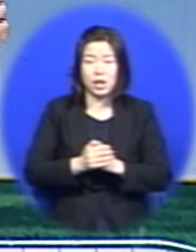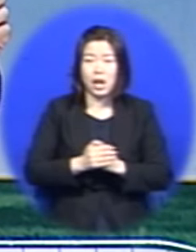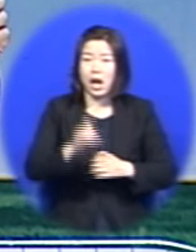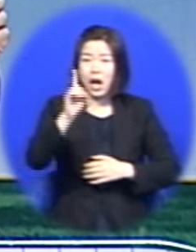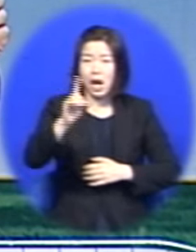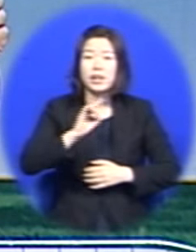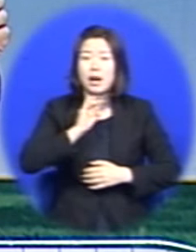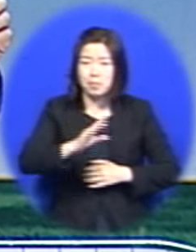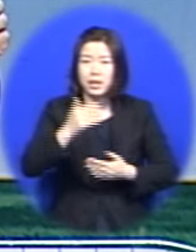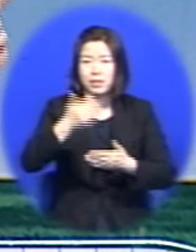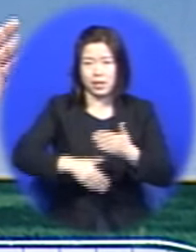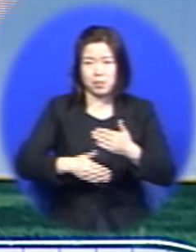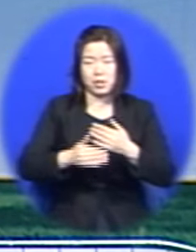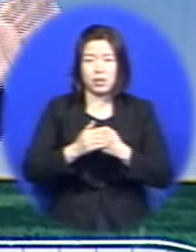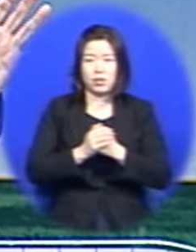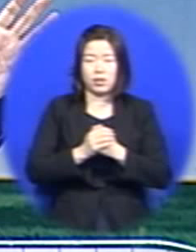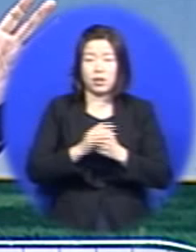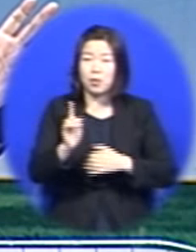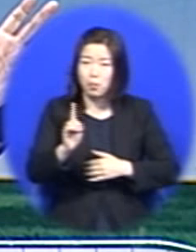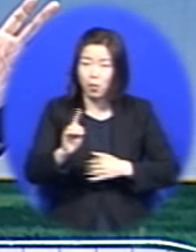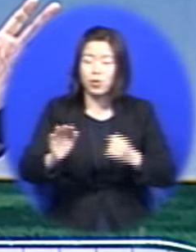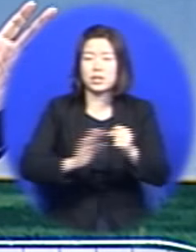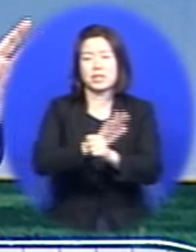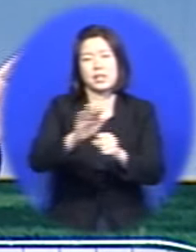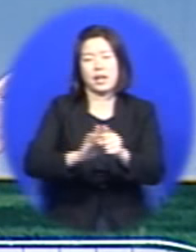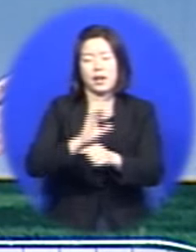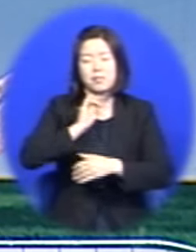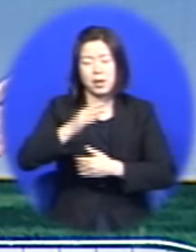하나밖에 안 남아요. 사랑만 남아요.